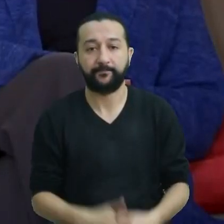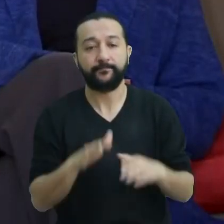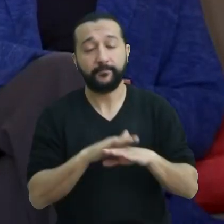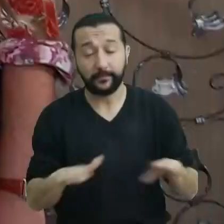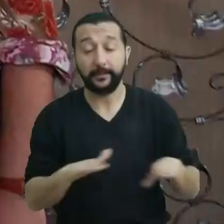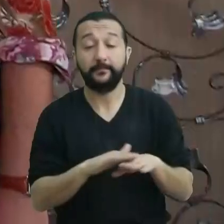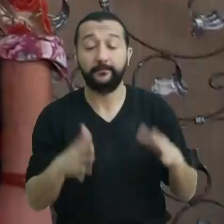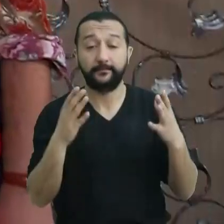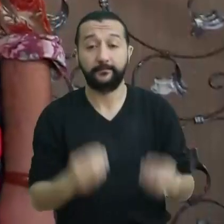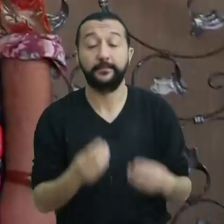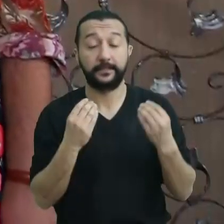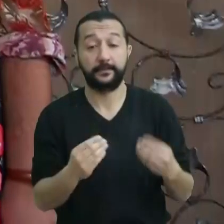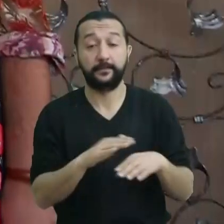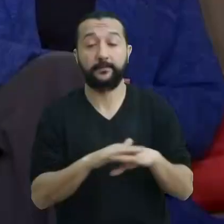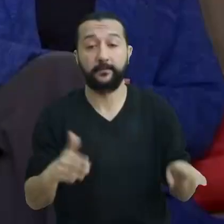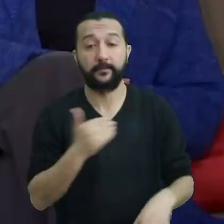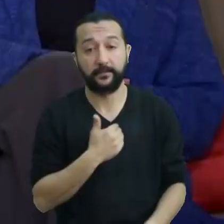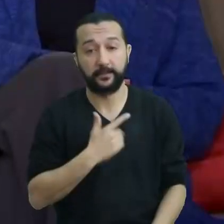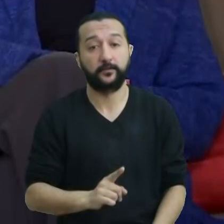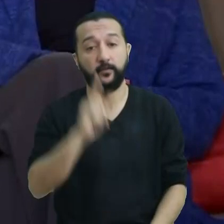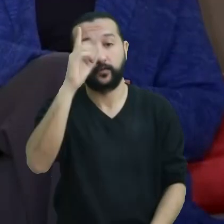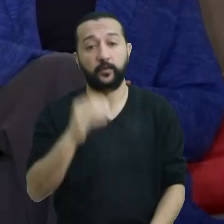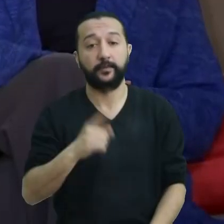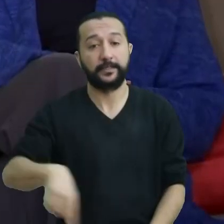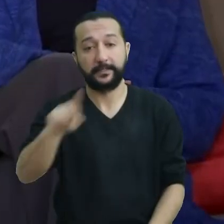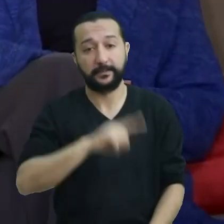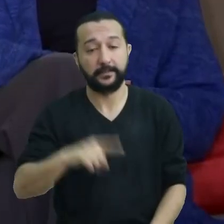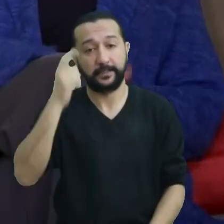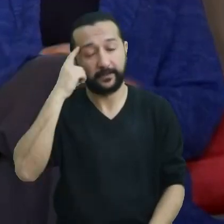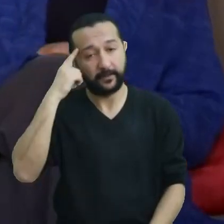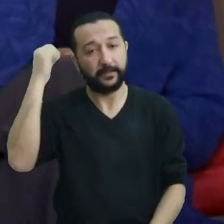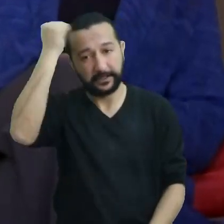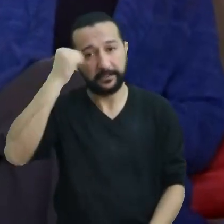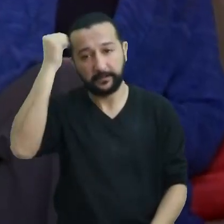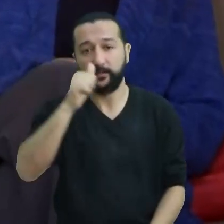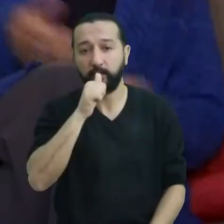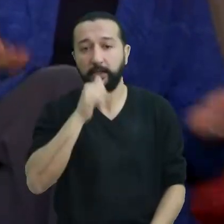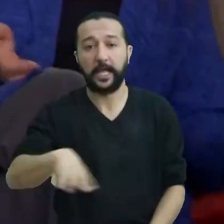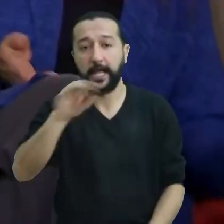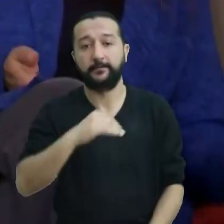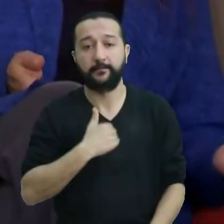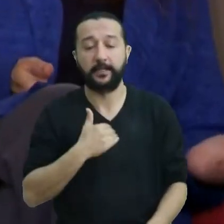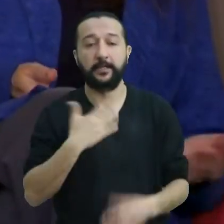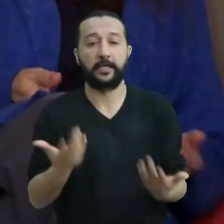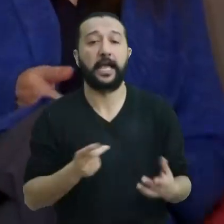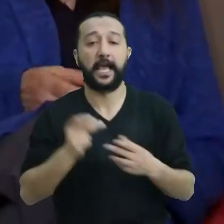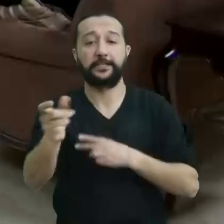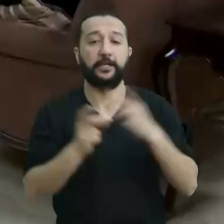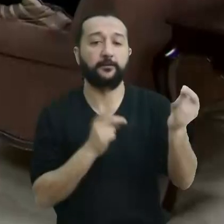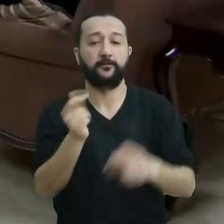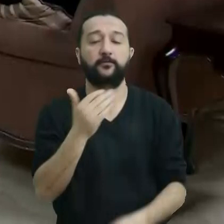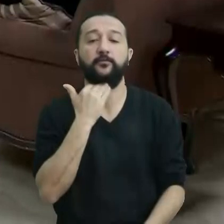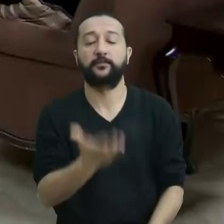Tamam ya, tamam. Ey, ben yukarıya gideyim de o zaman kafamı yıkayayım. Herkes benden buram buram kaçar,